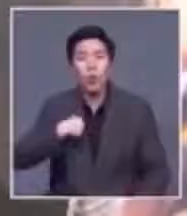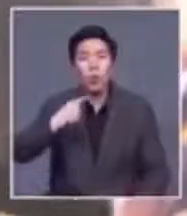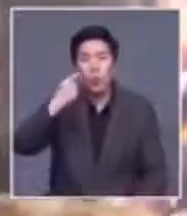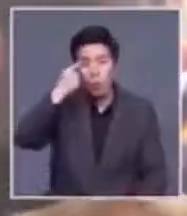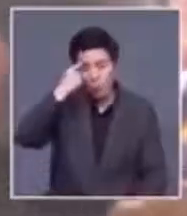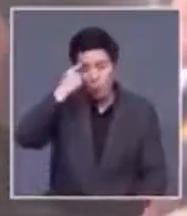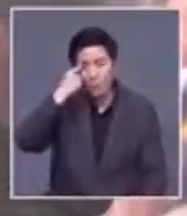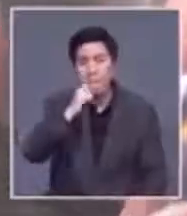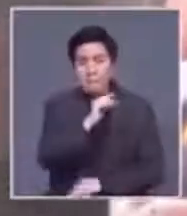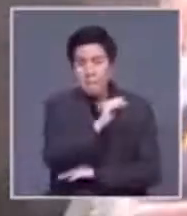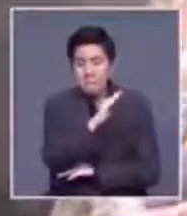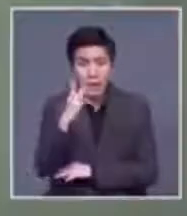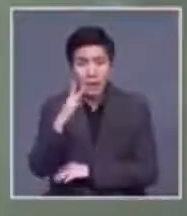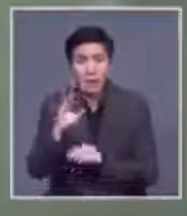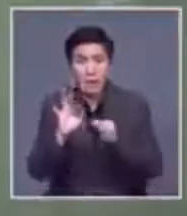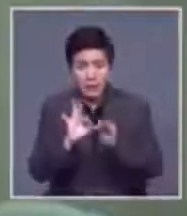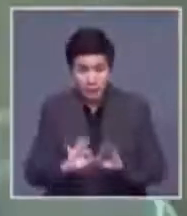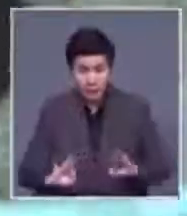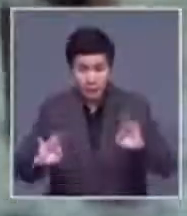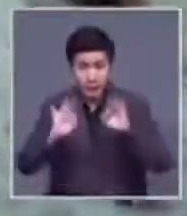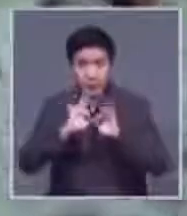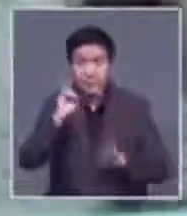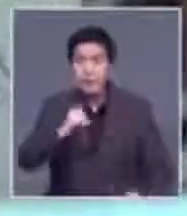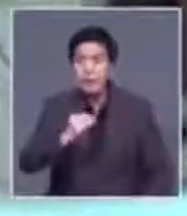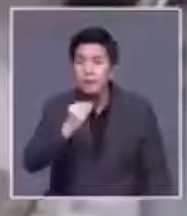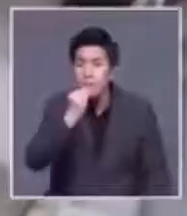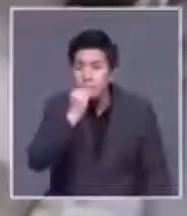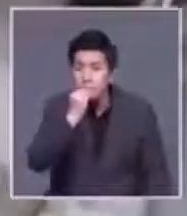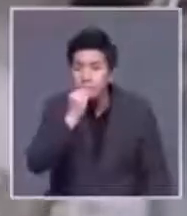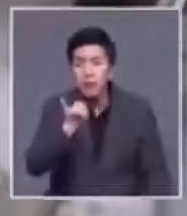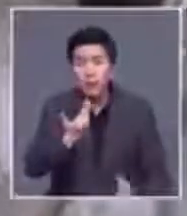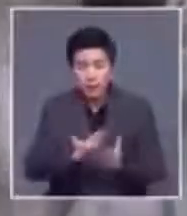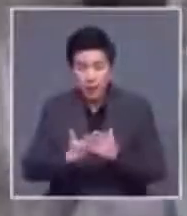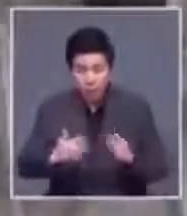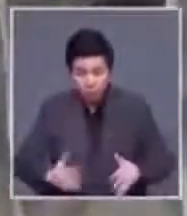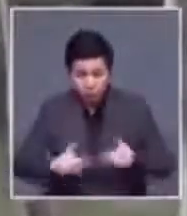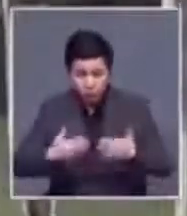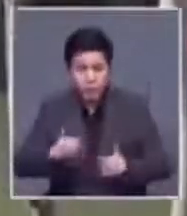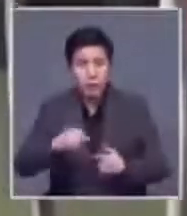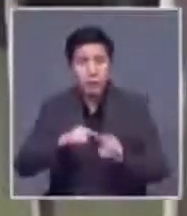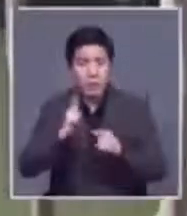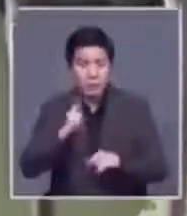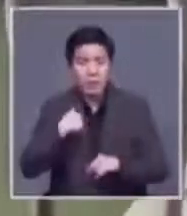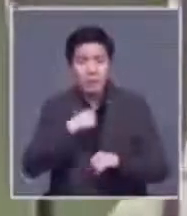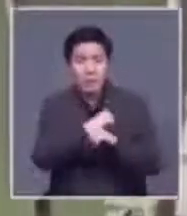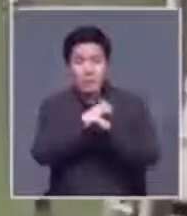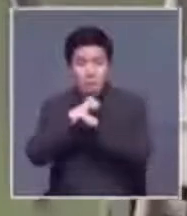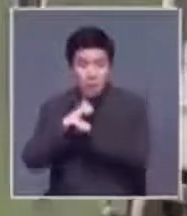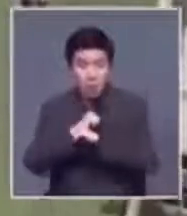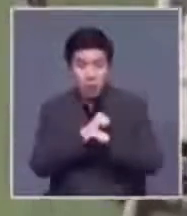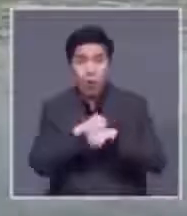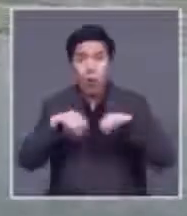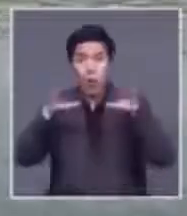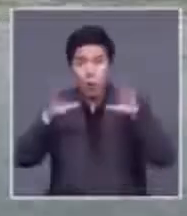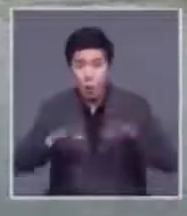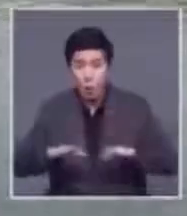านั้นสำคัญกับพวกเขาเพียงไรป่าเป็นทั้งแหล่งอาหารแหล่งรายได้และเป็นปราการทางธรรมชาติที่จะช่วยลดทอนความรุ